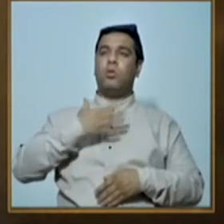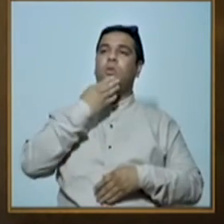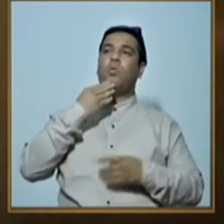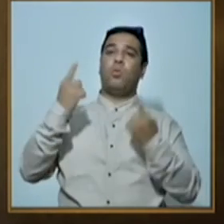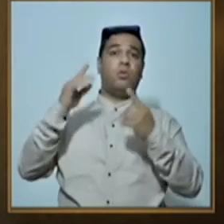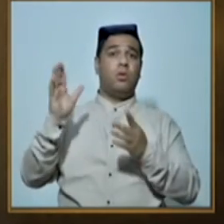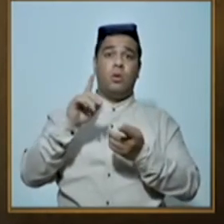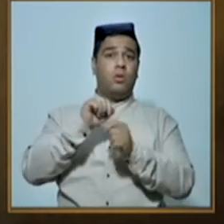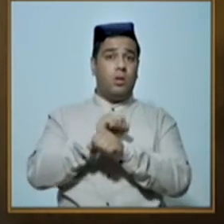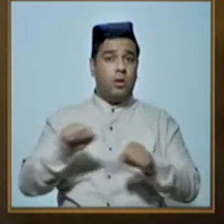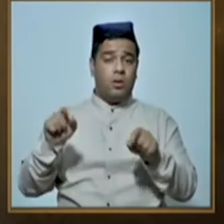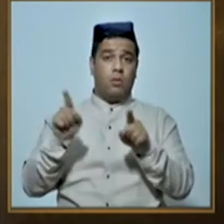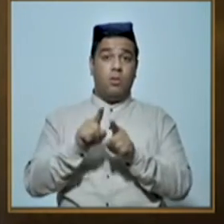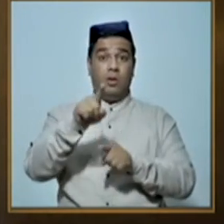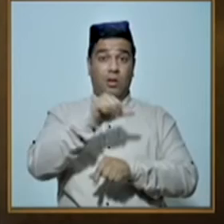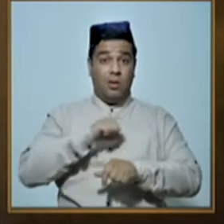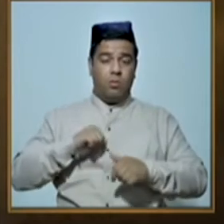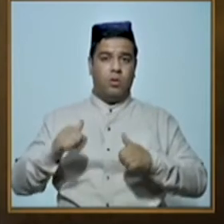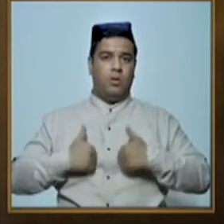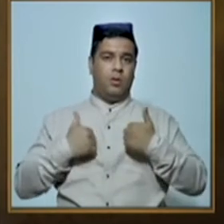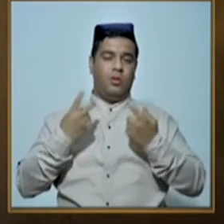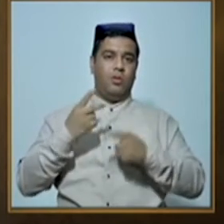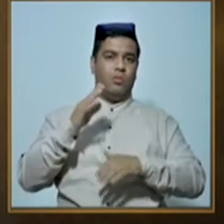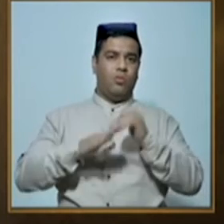Mumkin emas bu narsa. Nasab